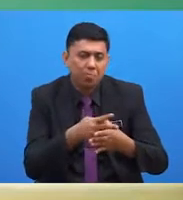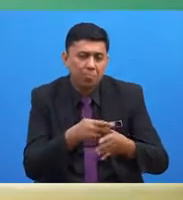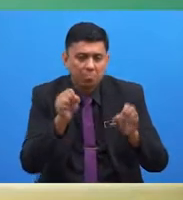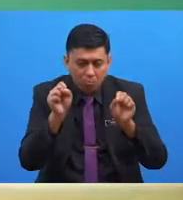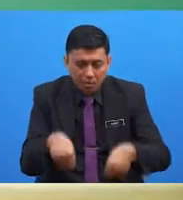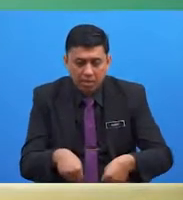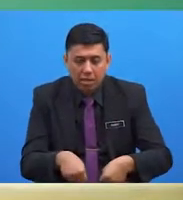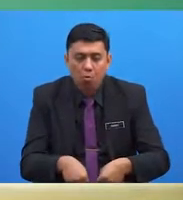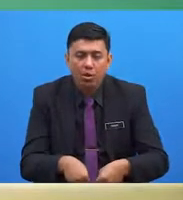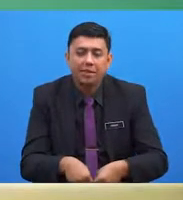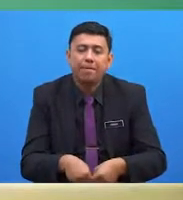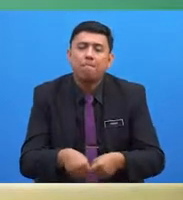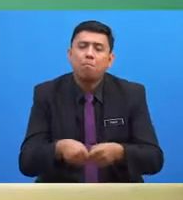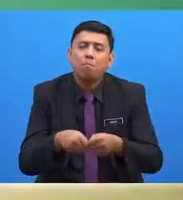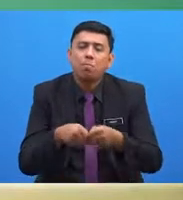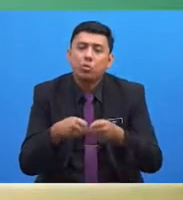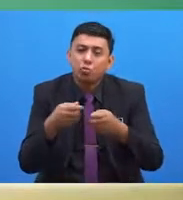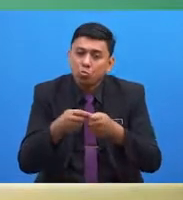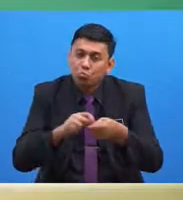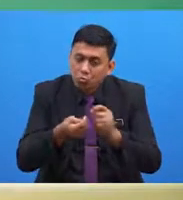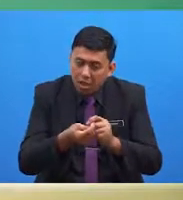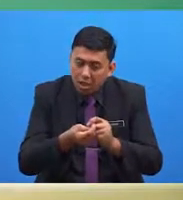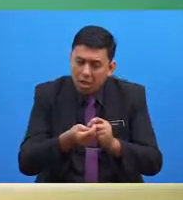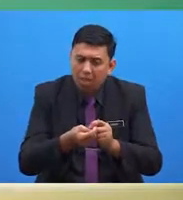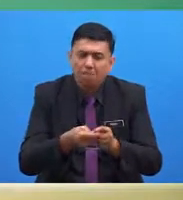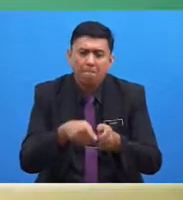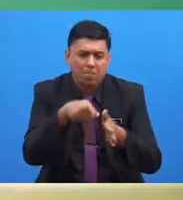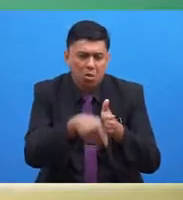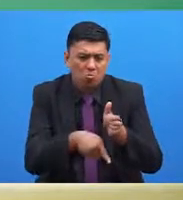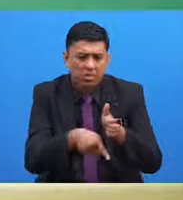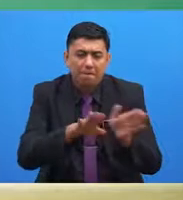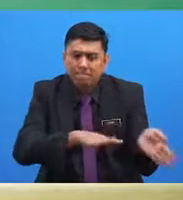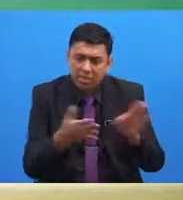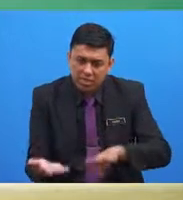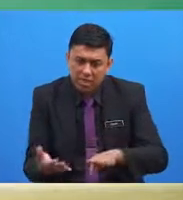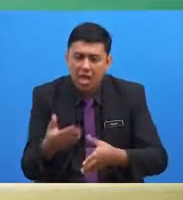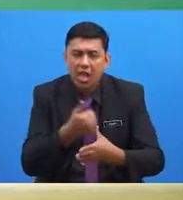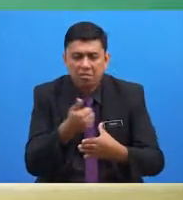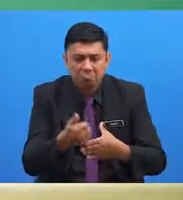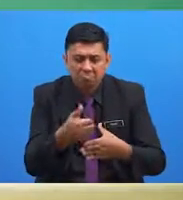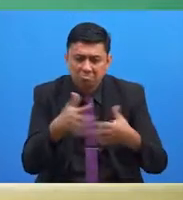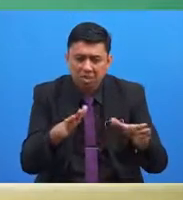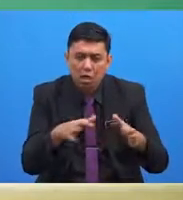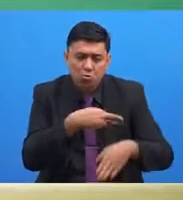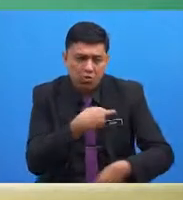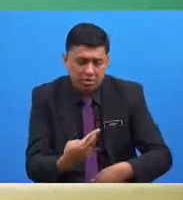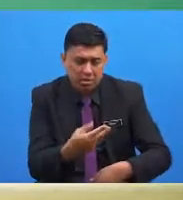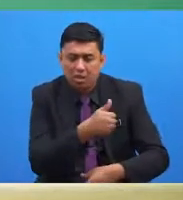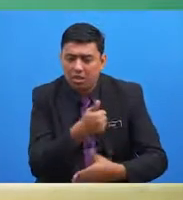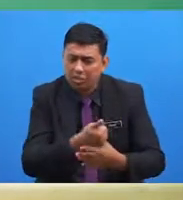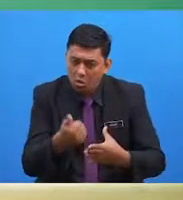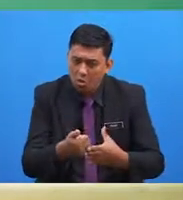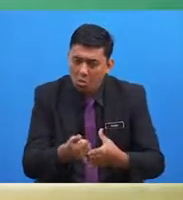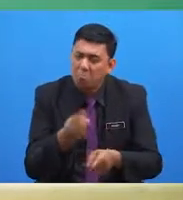boleh dibubarkan sekiranya perkongsi meninggal dunia atau muflis atau atas persetujuan